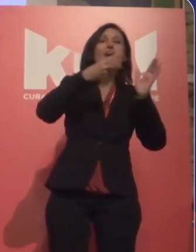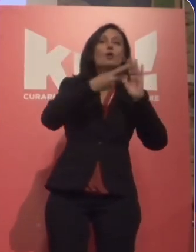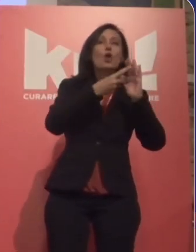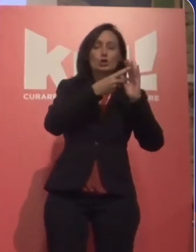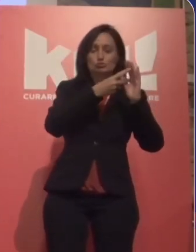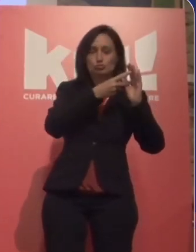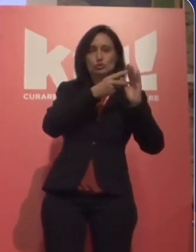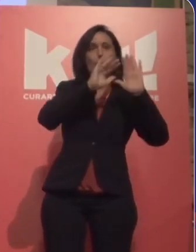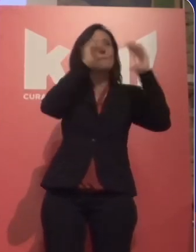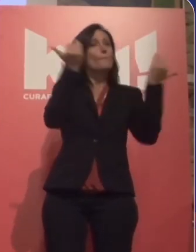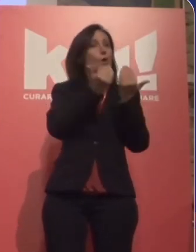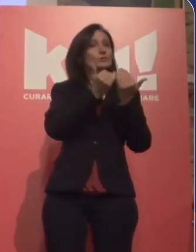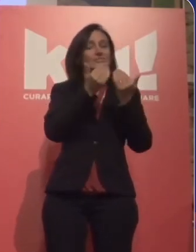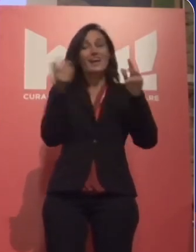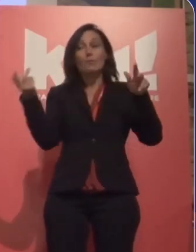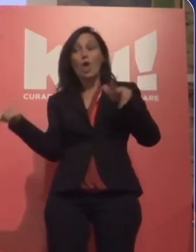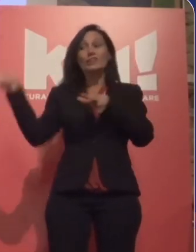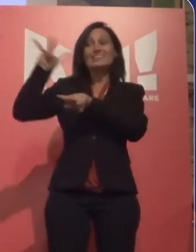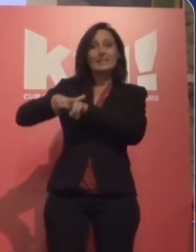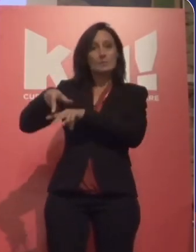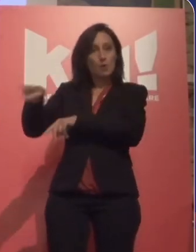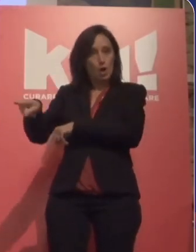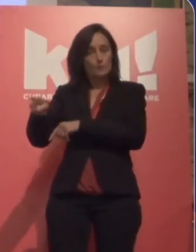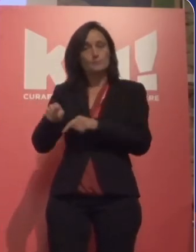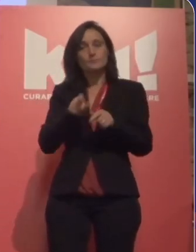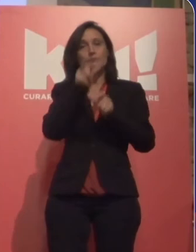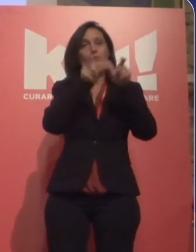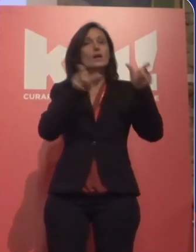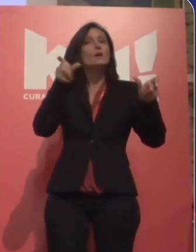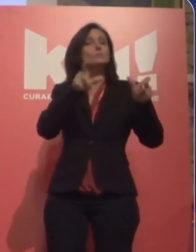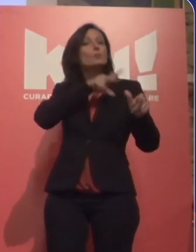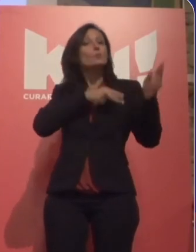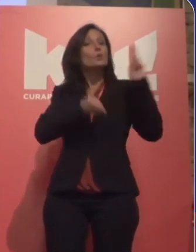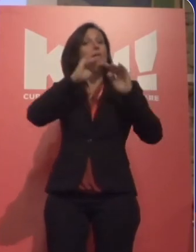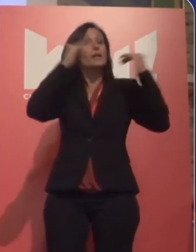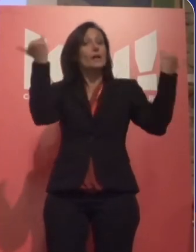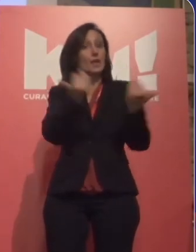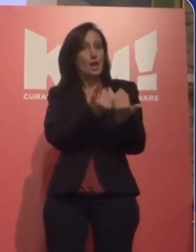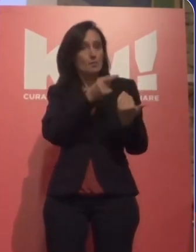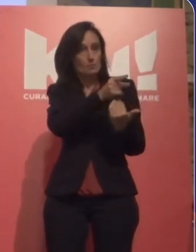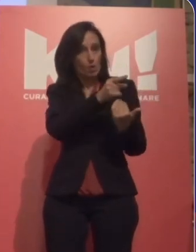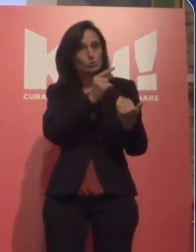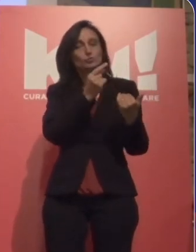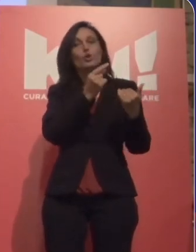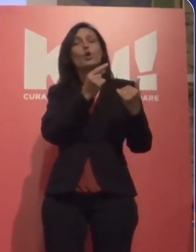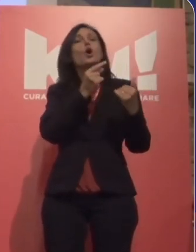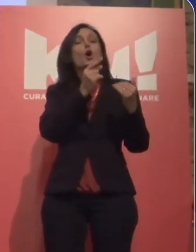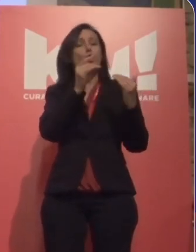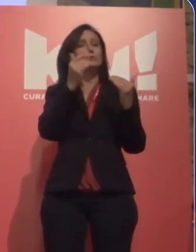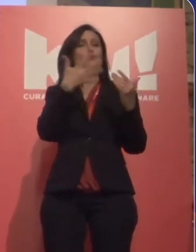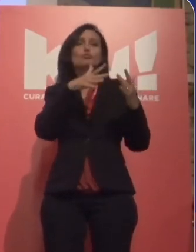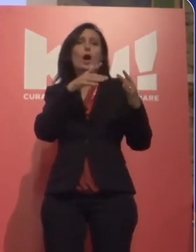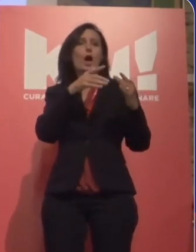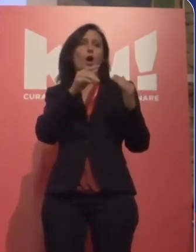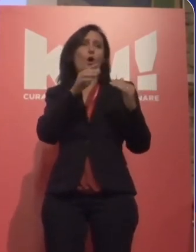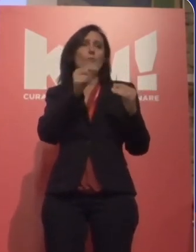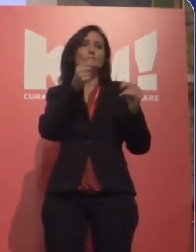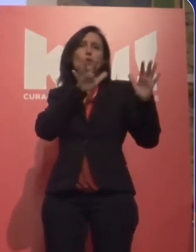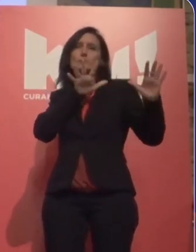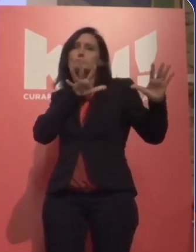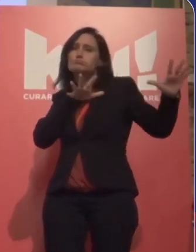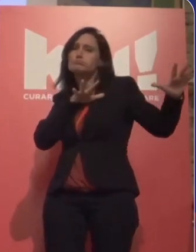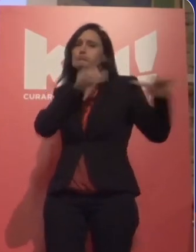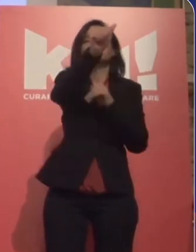patrimoni dei mille miliardari più ricchi sono tornati ai livelli prepandemici in nove mesi mentre per le persone più povere del